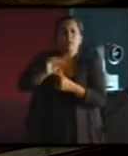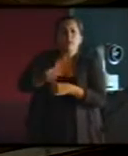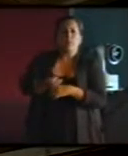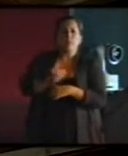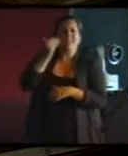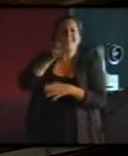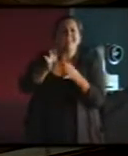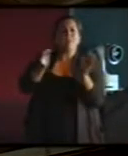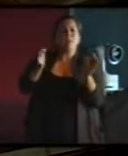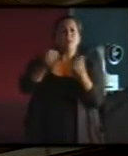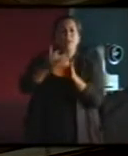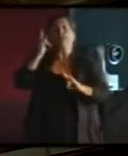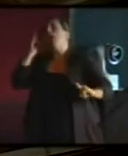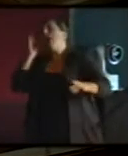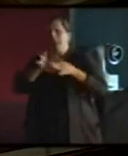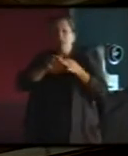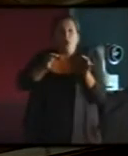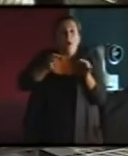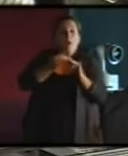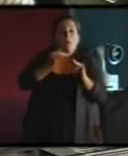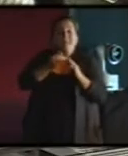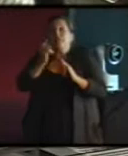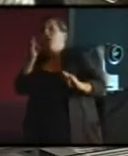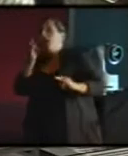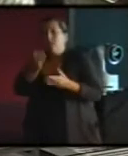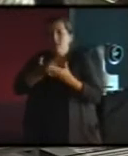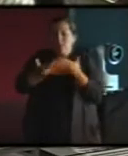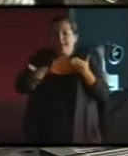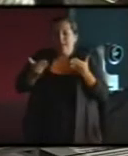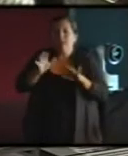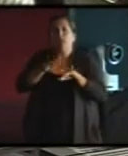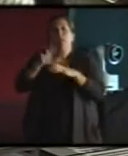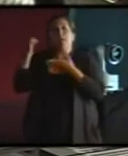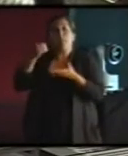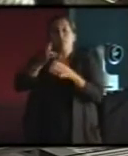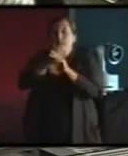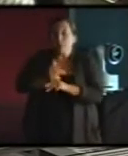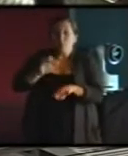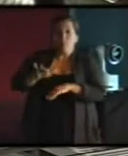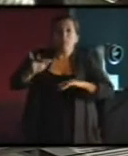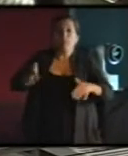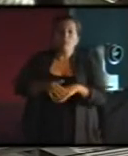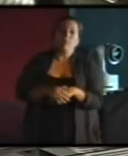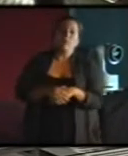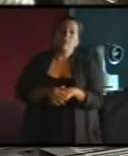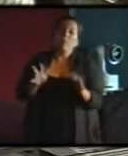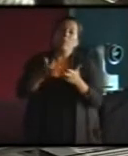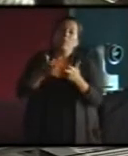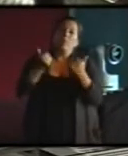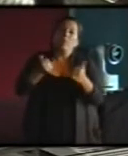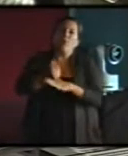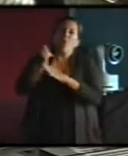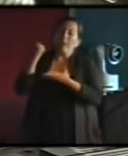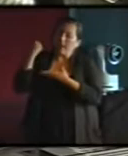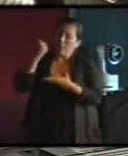la petite histoire et la grande histoire, et comment se définit le patrimoine. Si on veut définir un patrimoine à